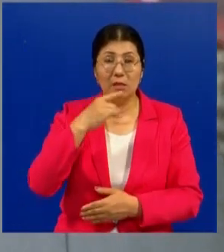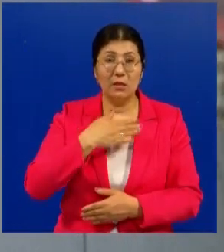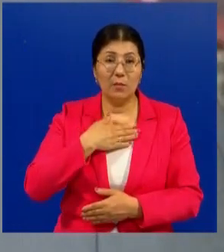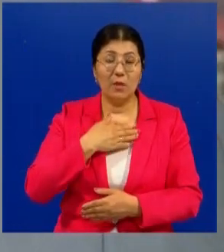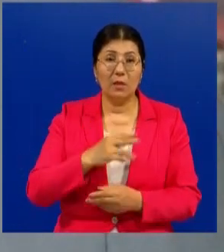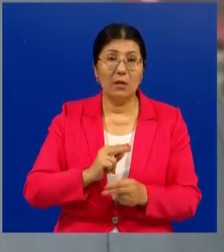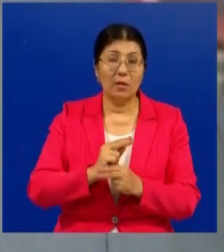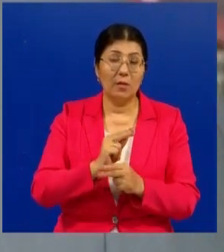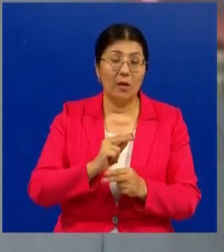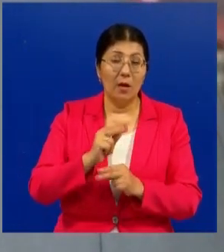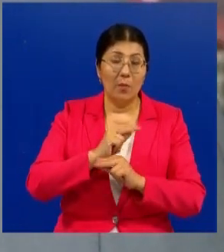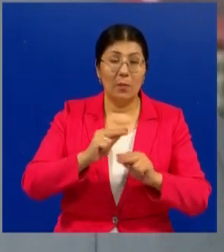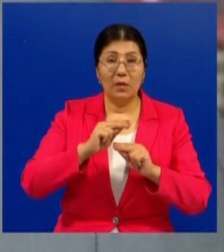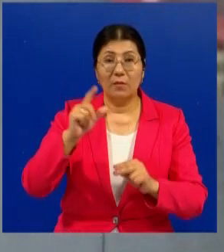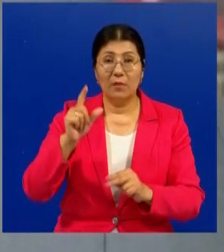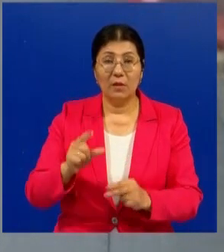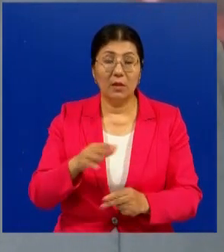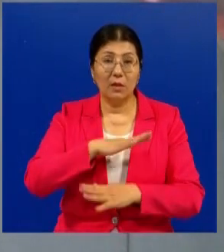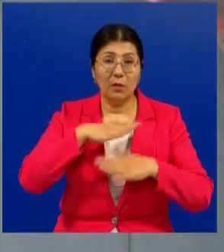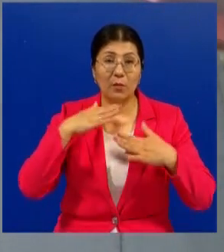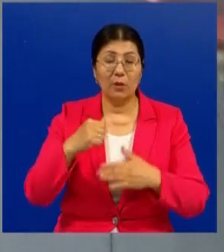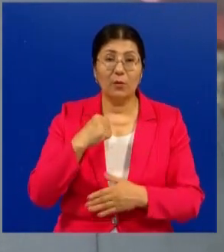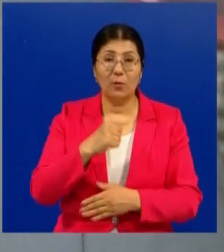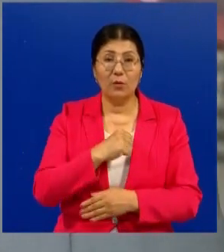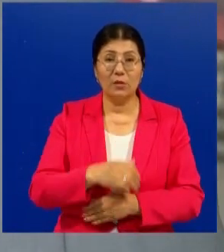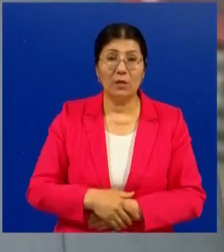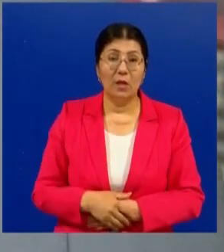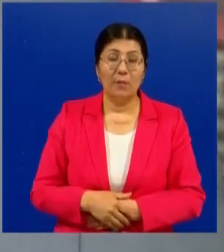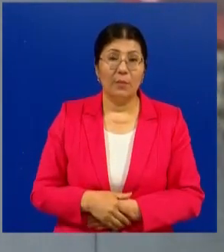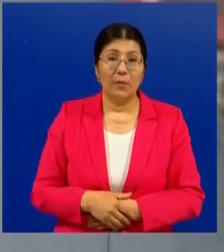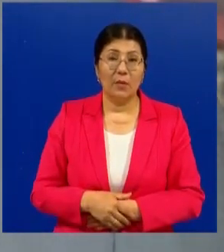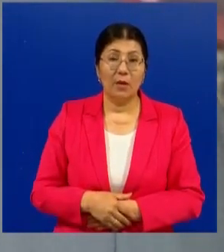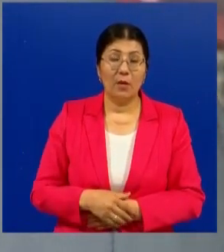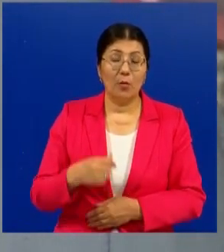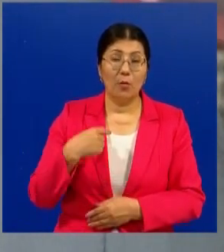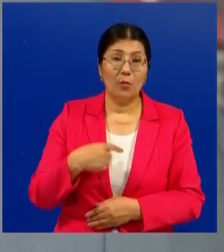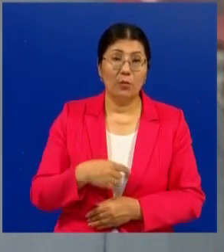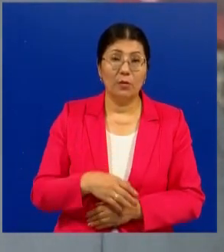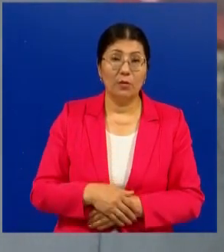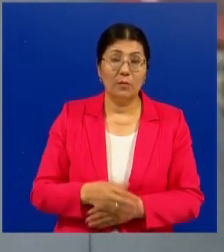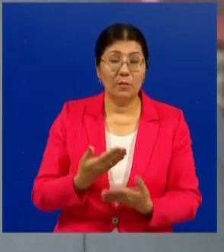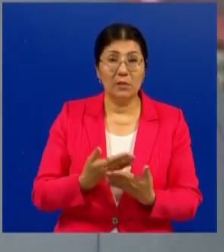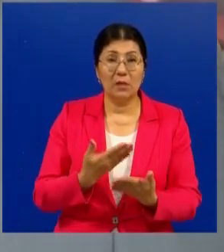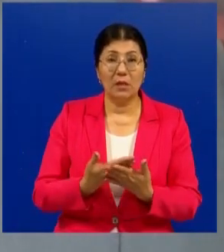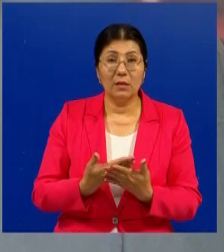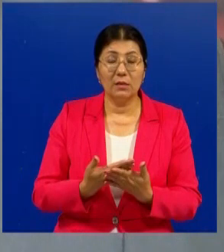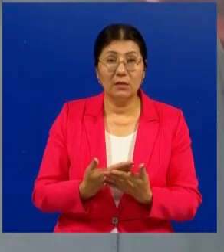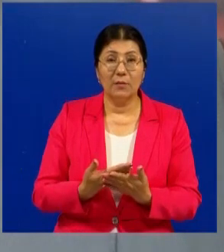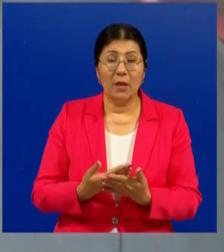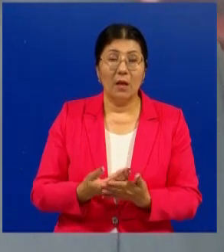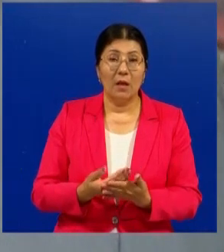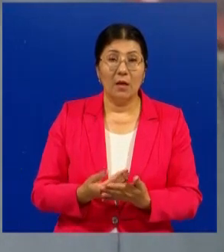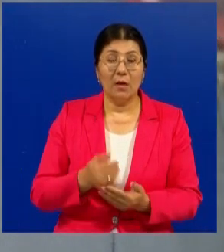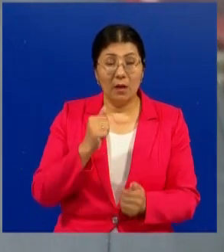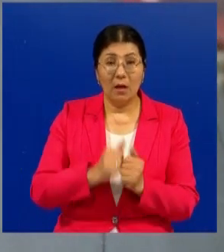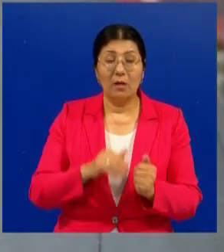ösüp atır. Olardın bärligi mindetti türde özün jeke psikoanalizden ötüp atır. Endi özün tüsü sasıp turgan stomatologqa siz qalay barasız? Sondan